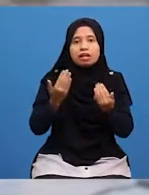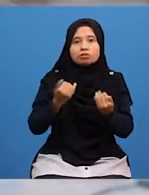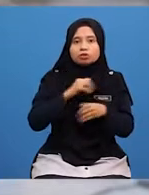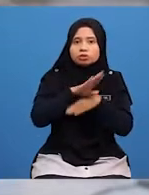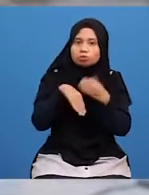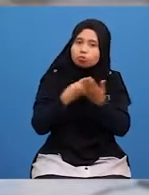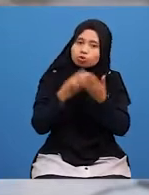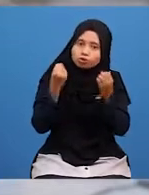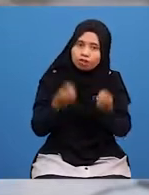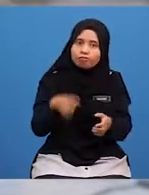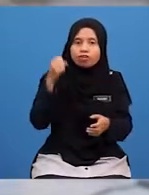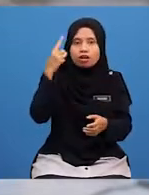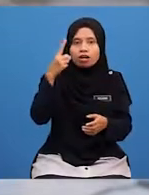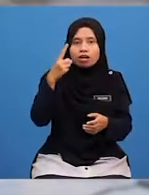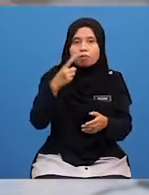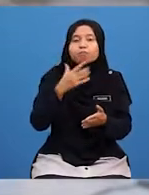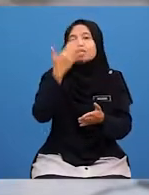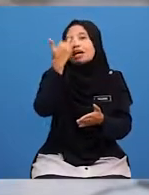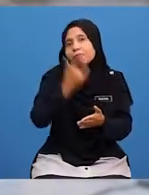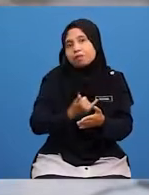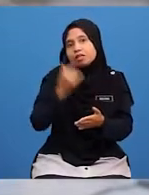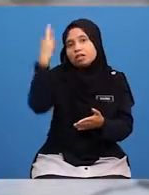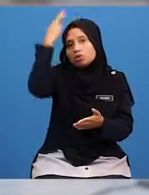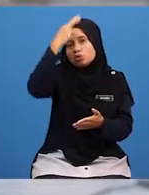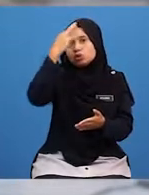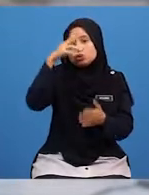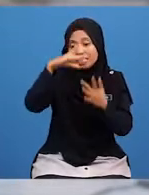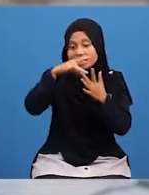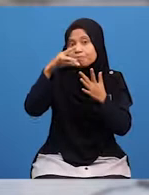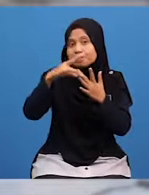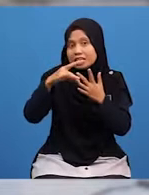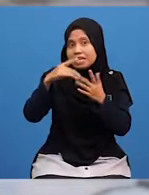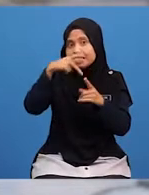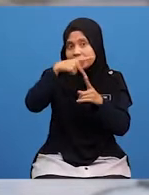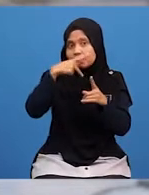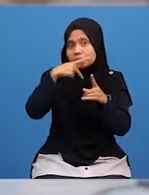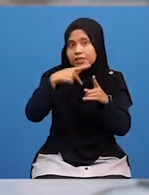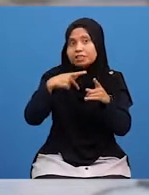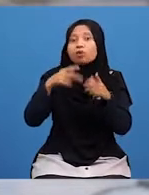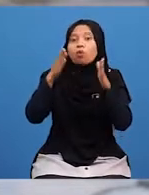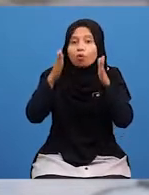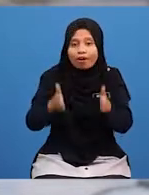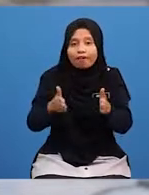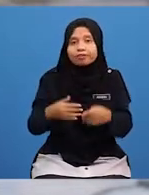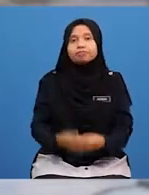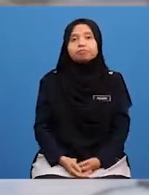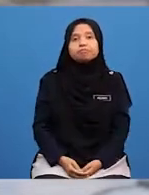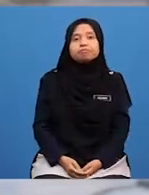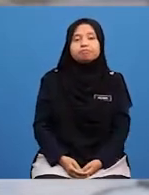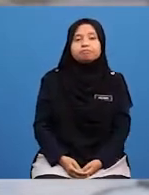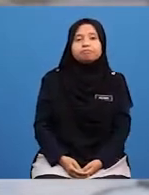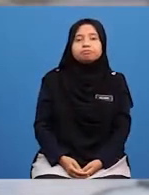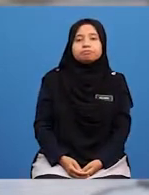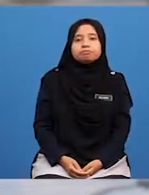sudah memahami hikmah mengapa Rasul dipilih daripada kalangan manusia.